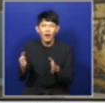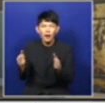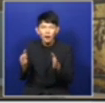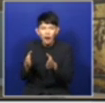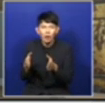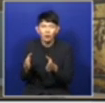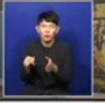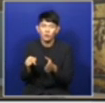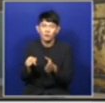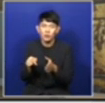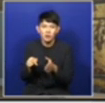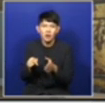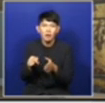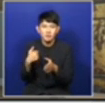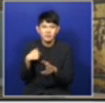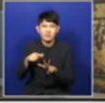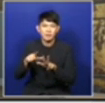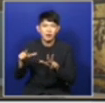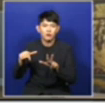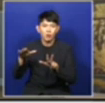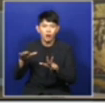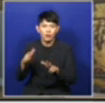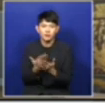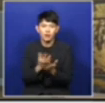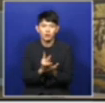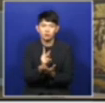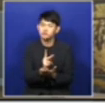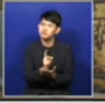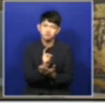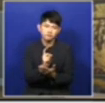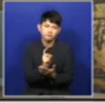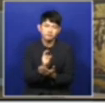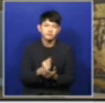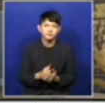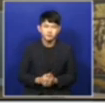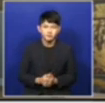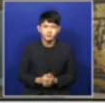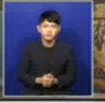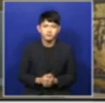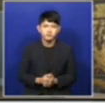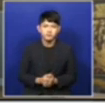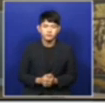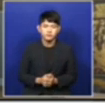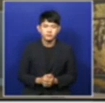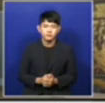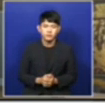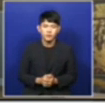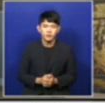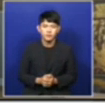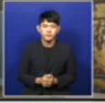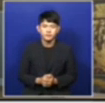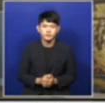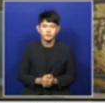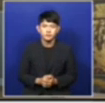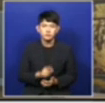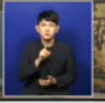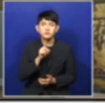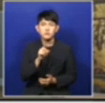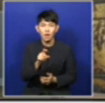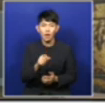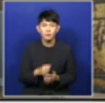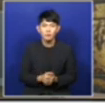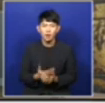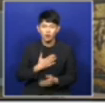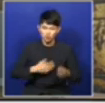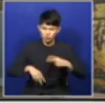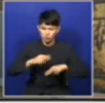กว่ารายนั้นไม่สามารถที่จะเข้าถึงแหล่งทุนอย่างที่ผมกราบเรียนไปแล้วสไลด์ถัดไปครับถามว่าเราจะเยียวยาดู